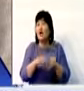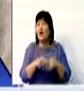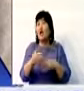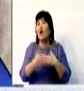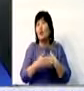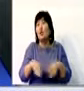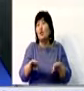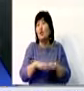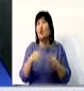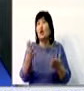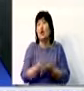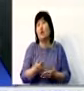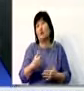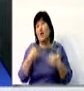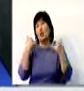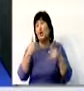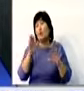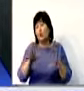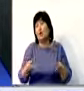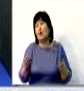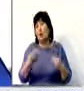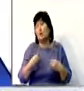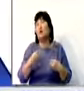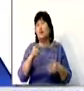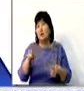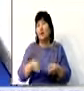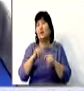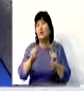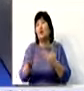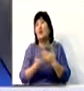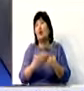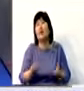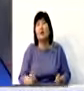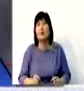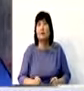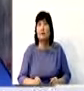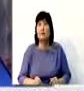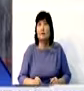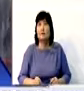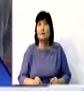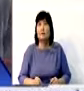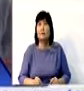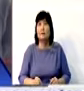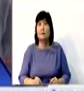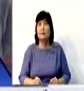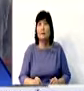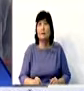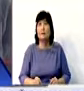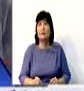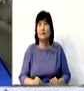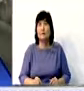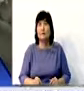пусть найдут наш скот потом пусть от будут наказание ложью о слов стал вот укажем алан и я горд а